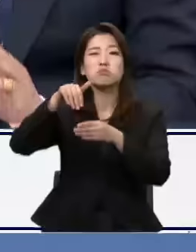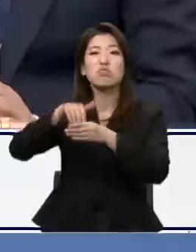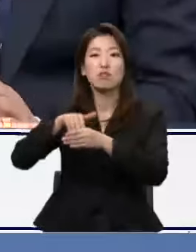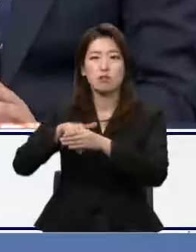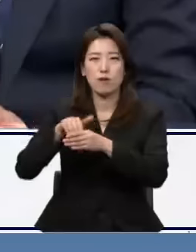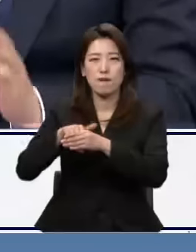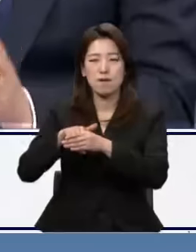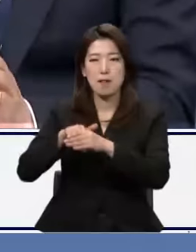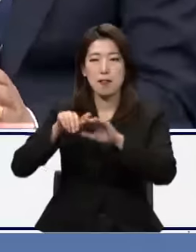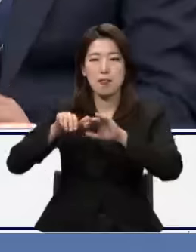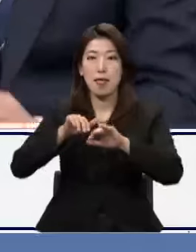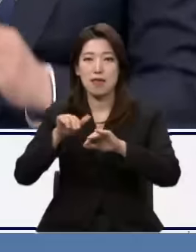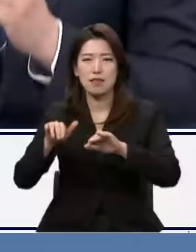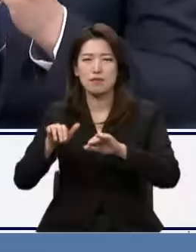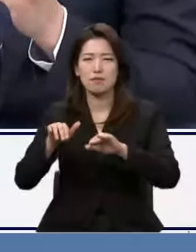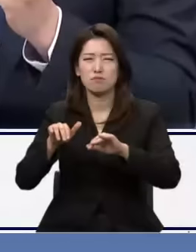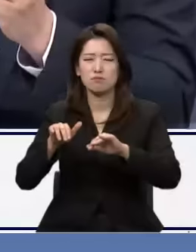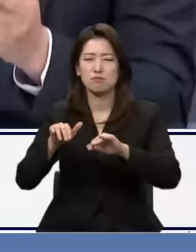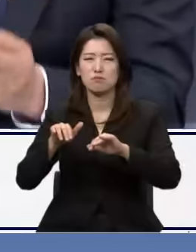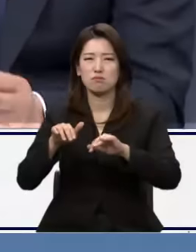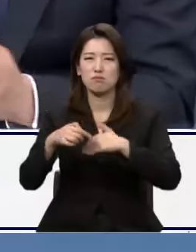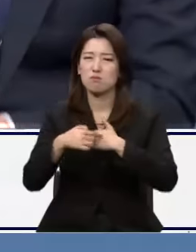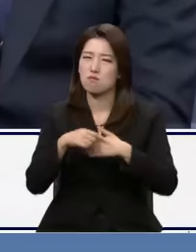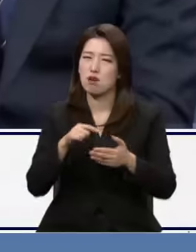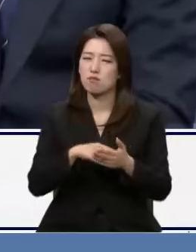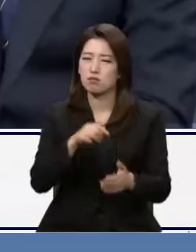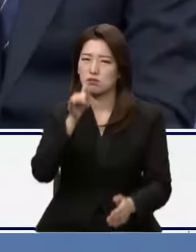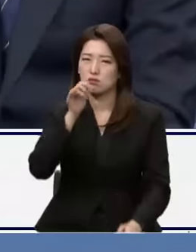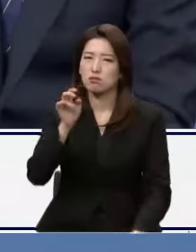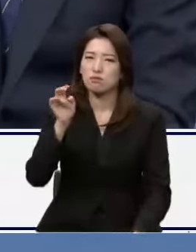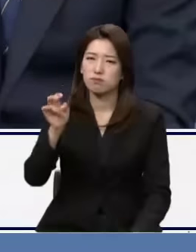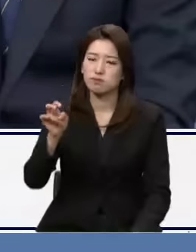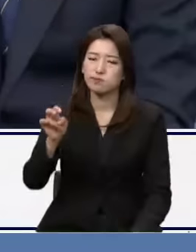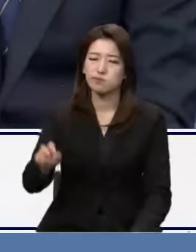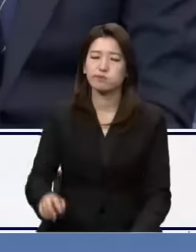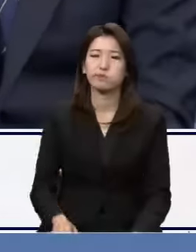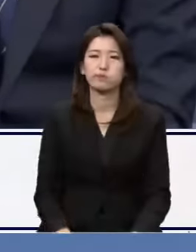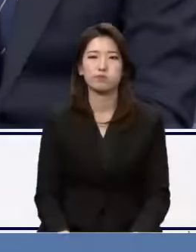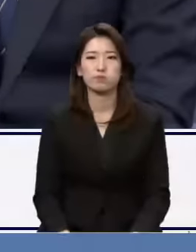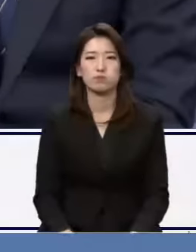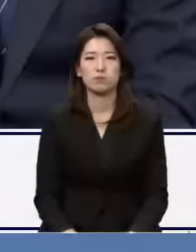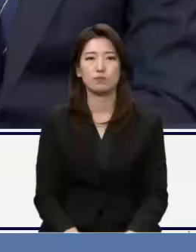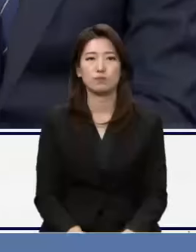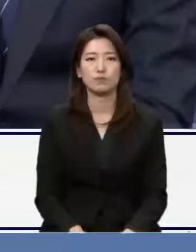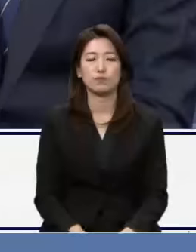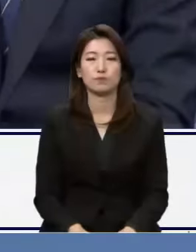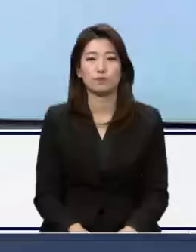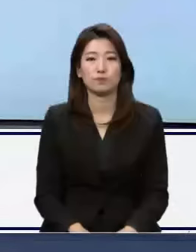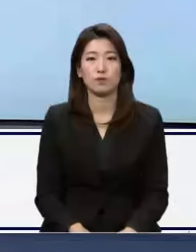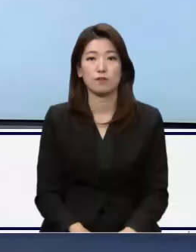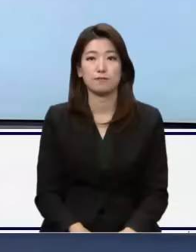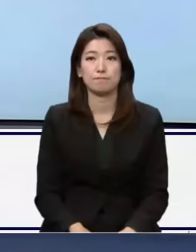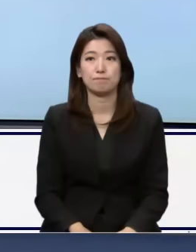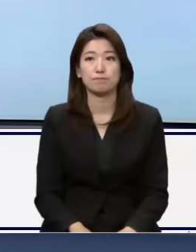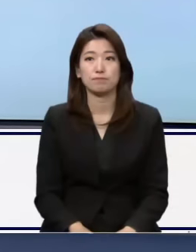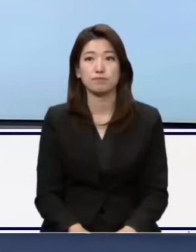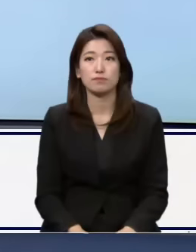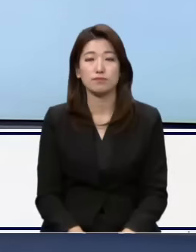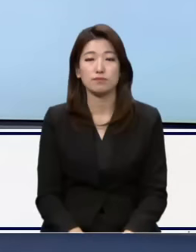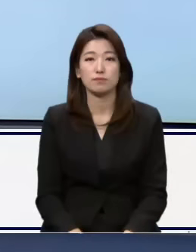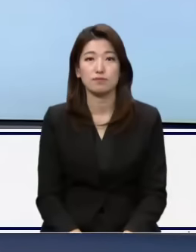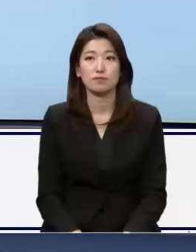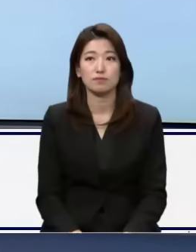총성 개입에 논란에 영향을 줄 수 있는 측면으로도 이해할 수 있다 이런 발론 드립니다네 지금 아까이